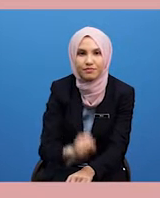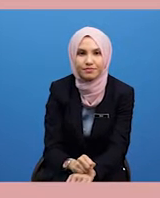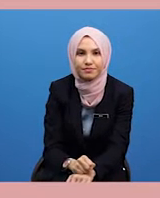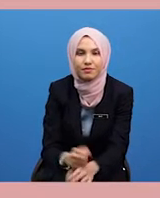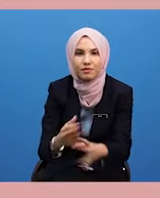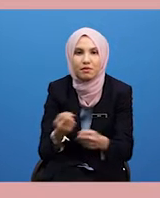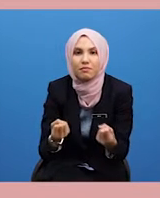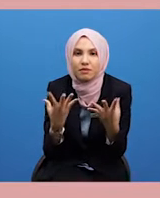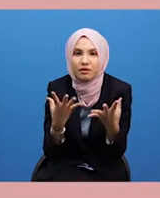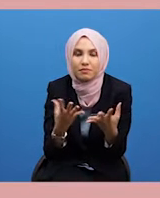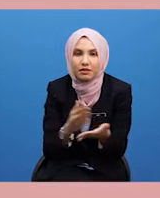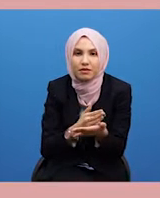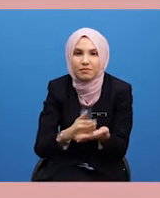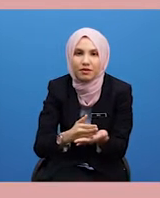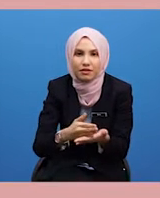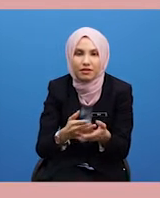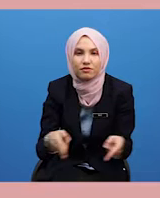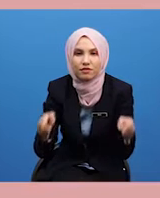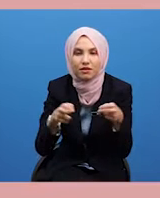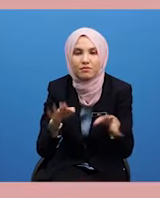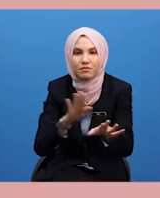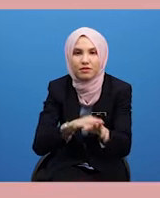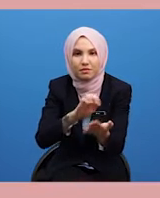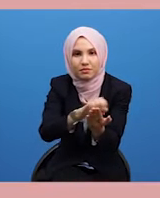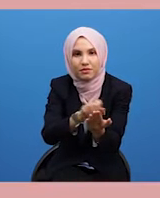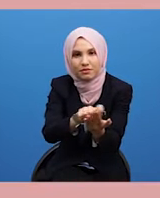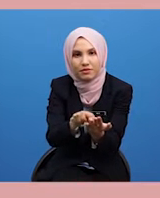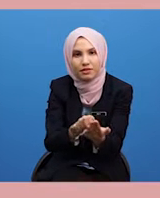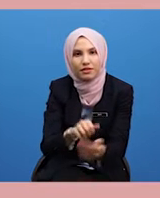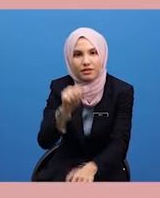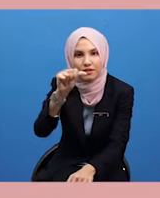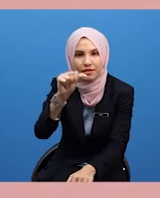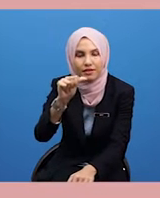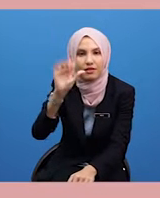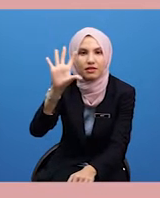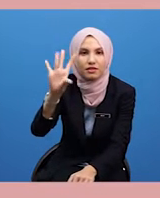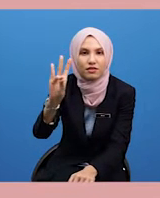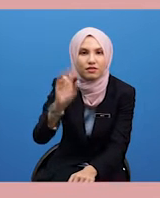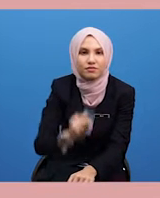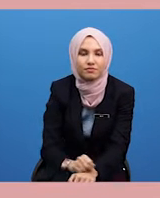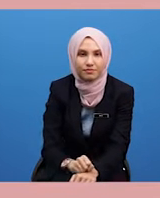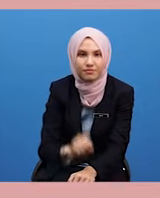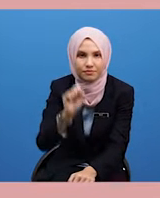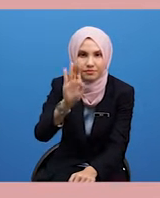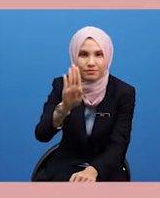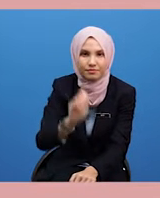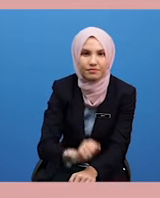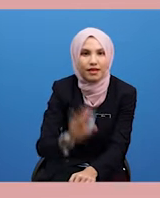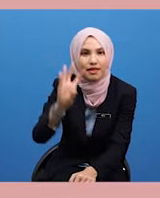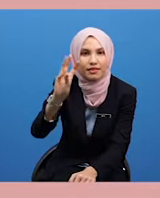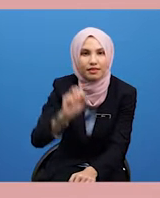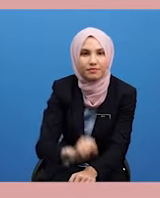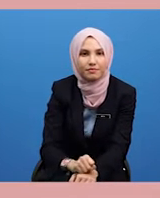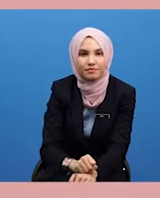Terdapat berapakah struktur utama pada biji benih? A. 7. B.